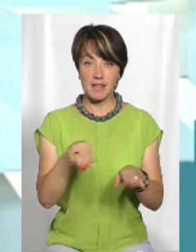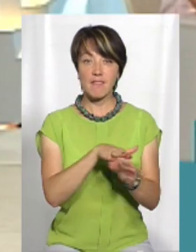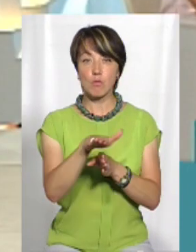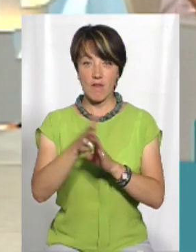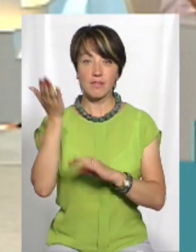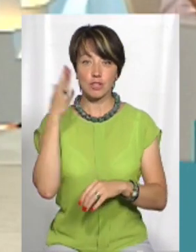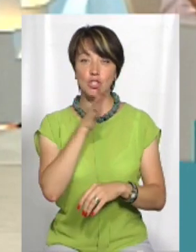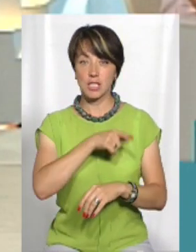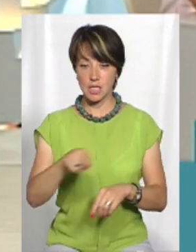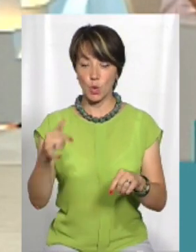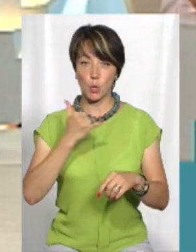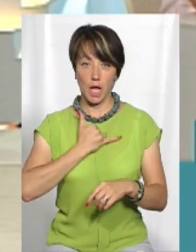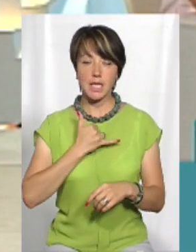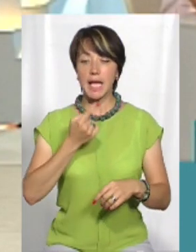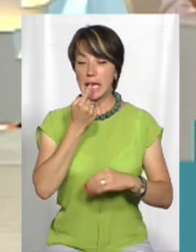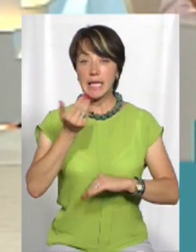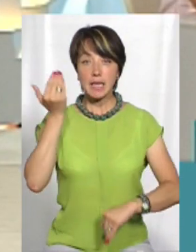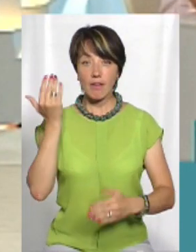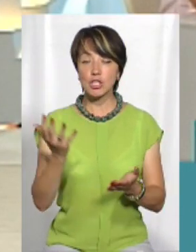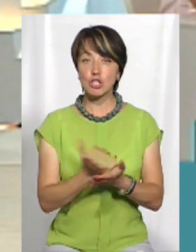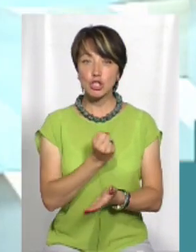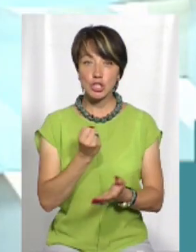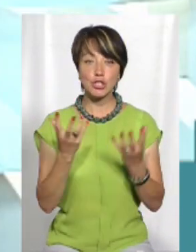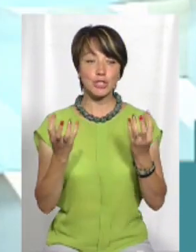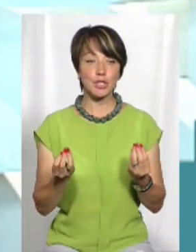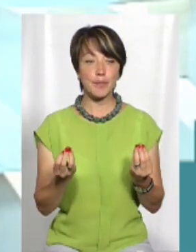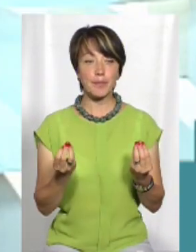і в ті часи. І ось недавно ми знайшли,